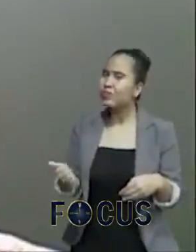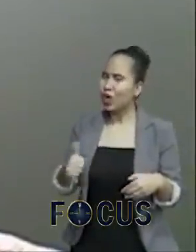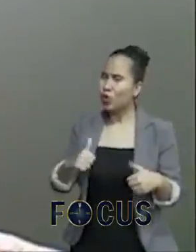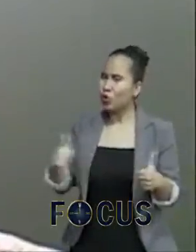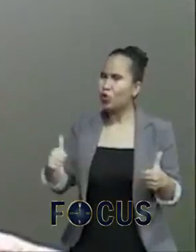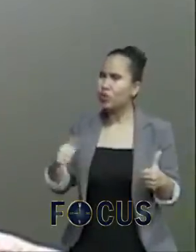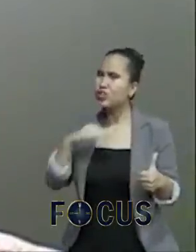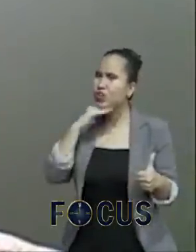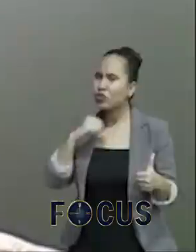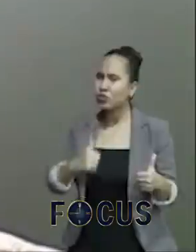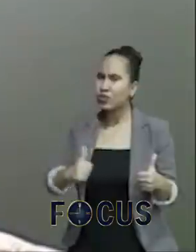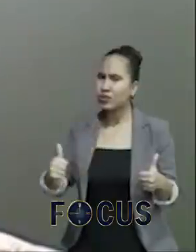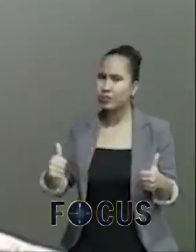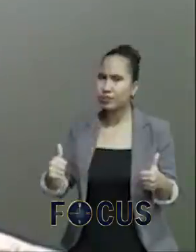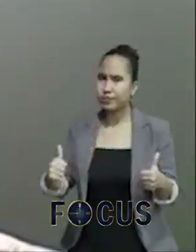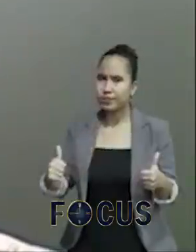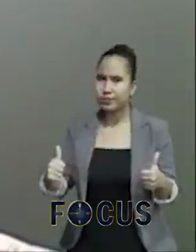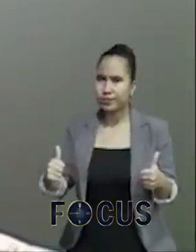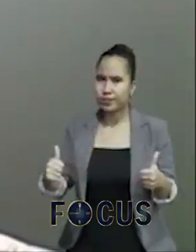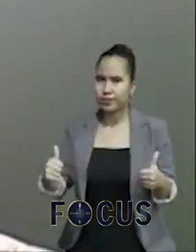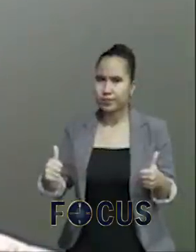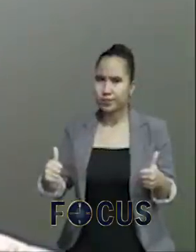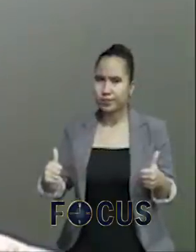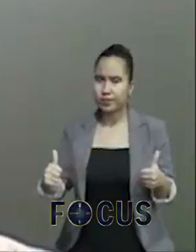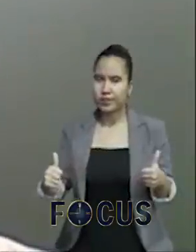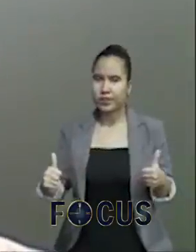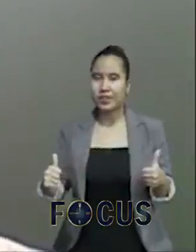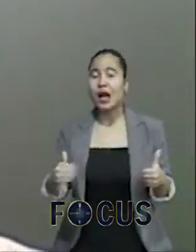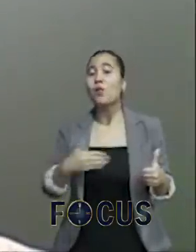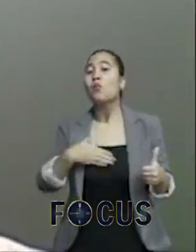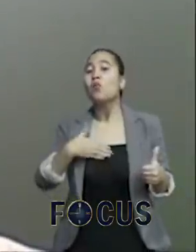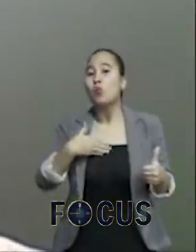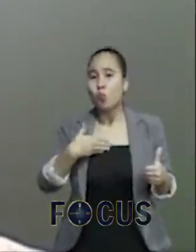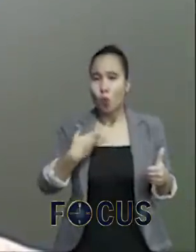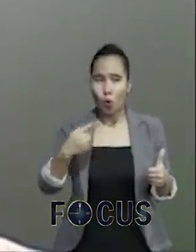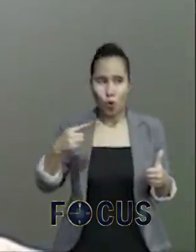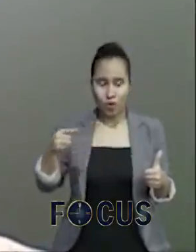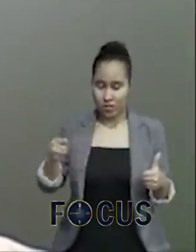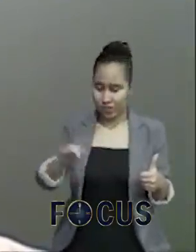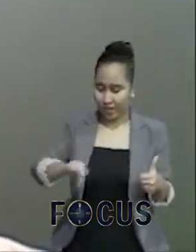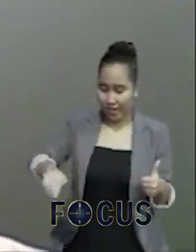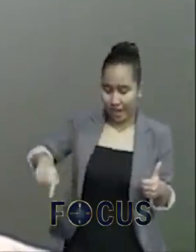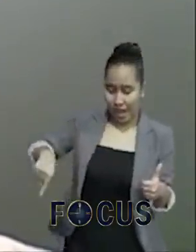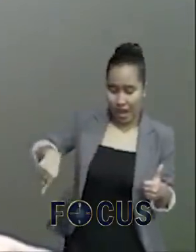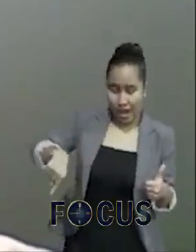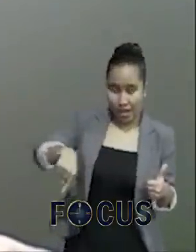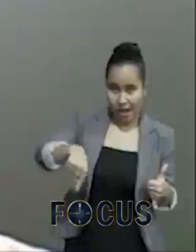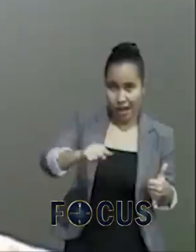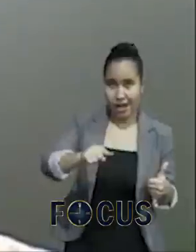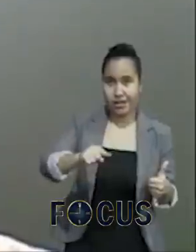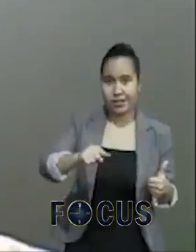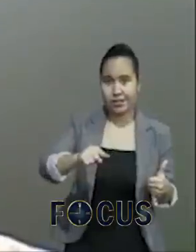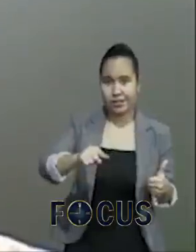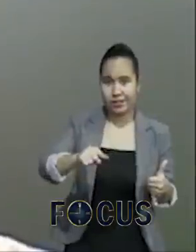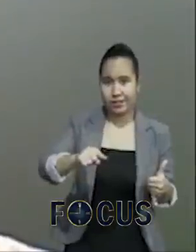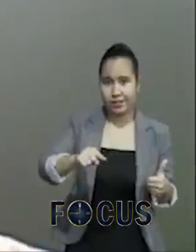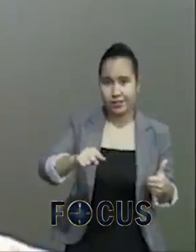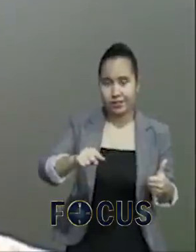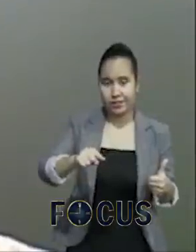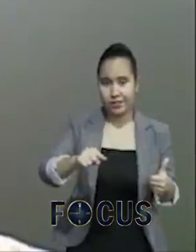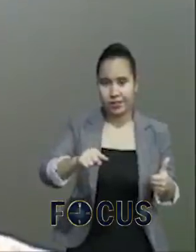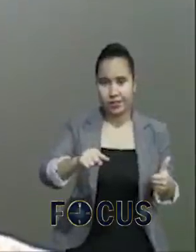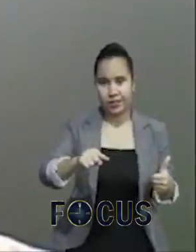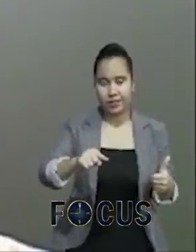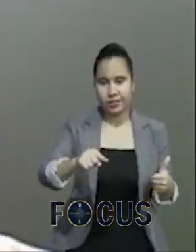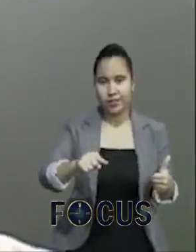is. En dat er genoeg maatregelen zijn dat ze thuis in quarantaine kunnen. Dat ze de tweede week, dus